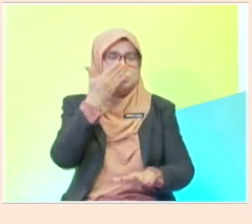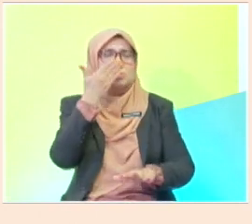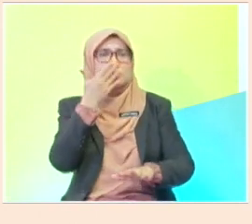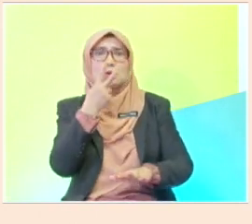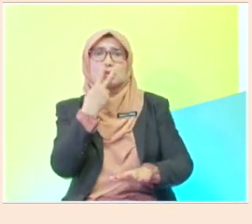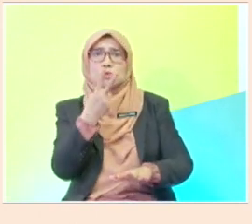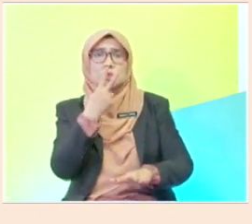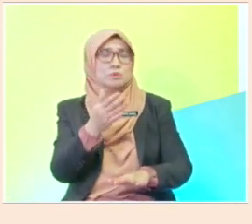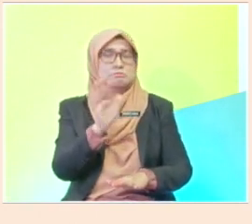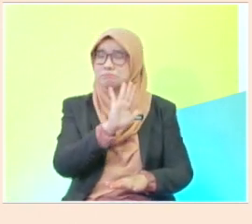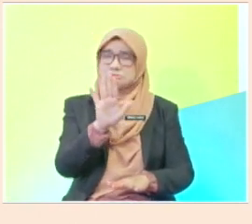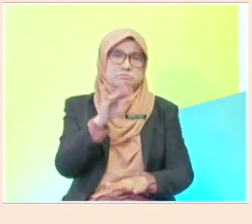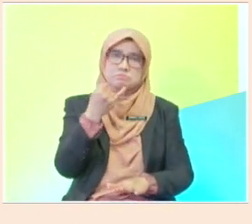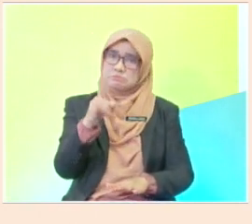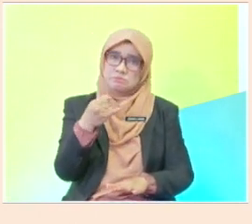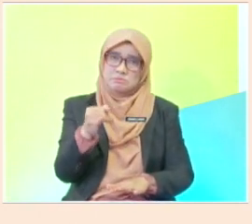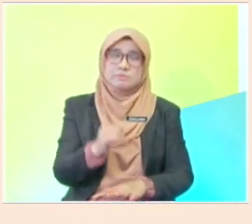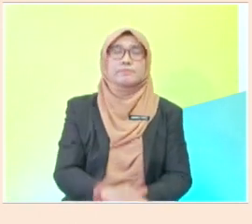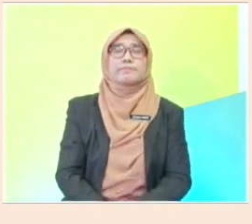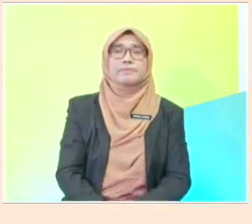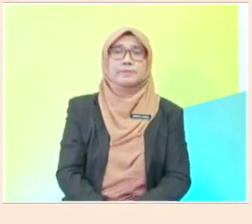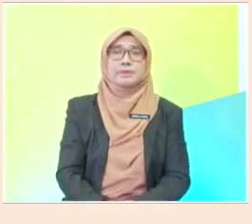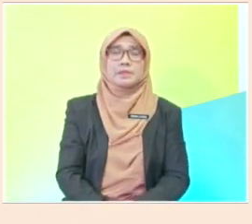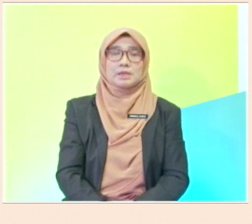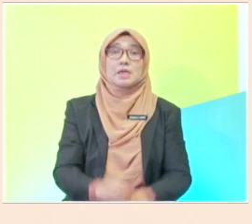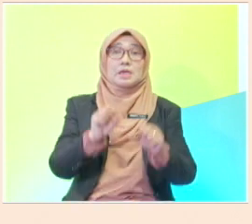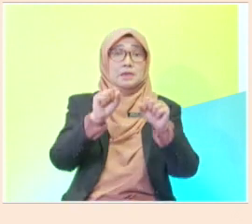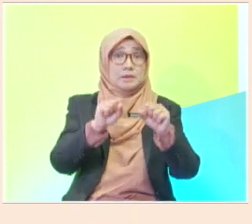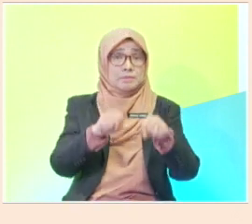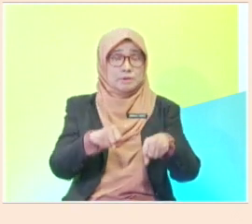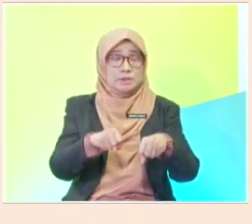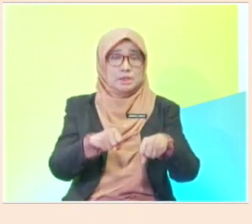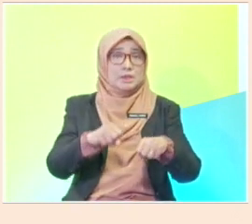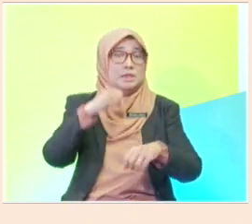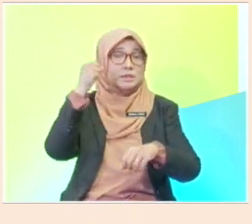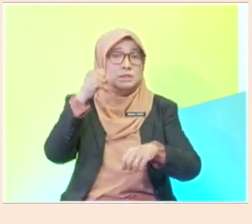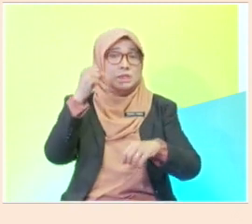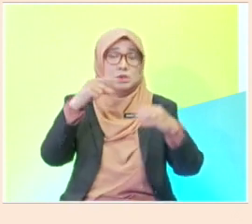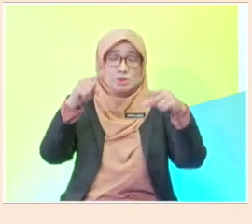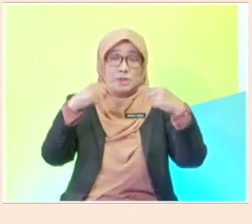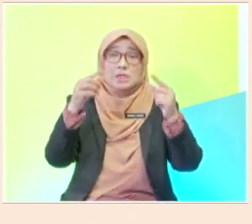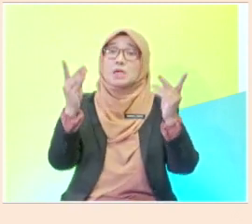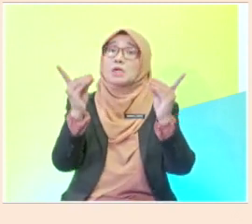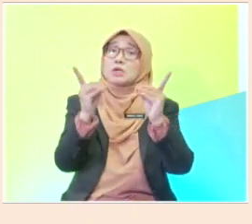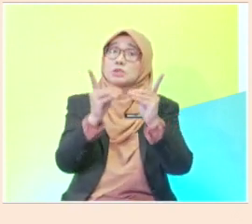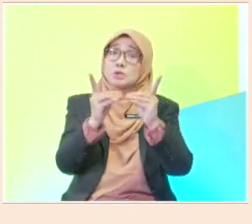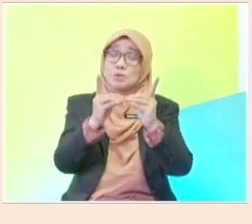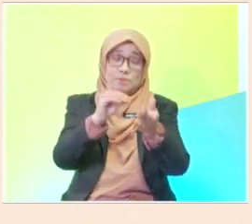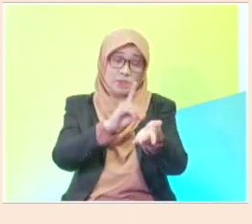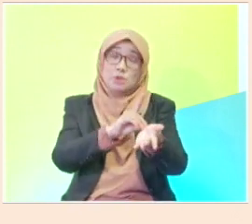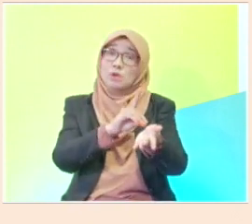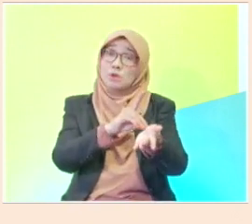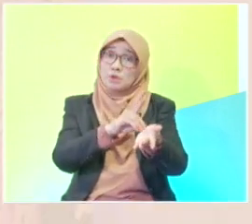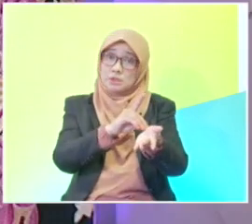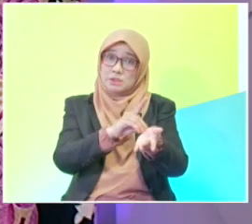tersebut. Okey, baik, seterusnya, Hanif. Ya, kita juga bolehlah kerap melakukan pemeriksaan kesihatan secara berkala. Kadang-kadang kita